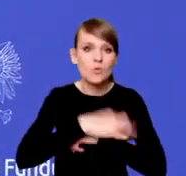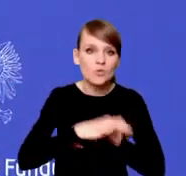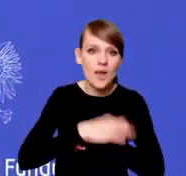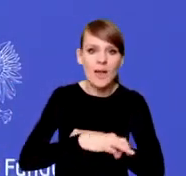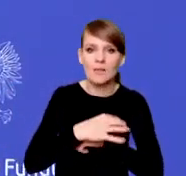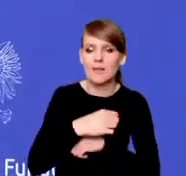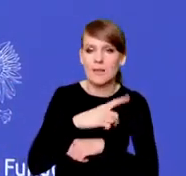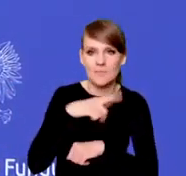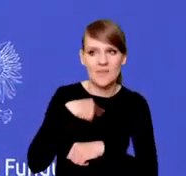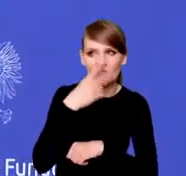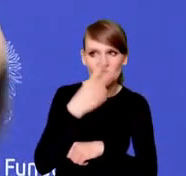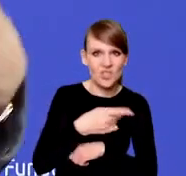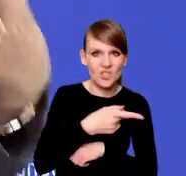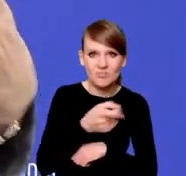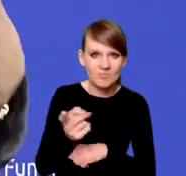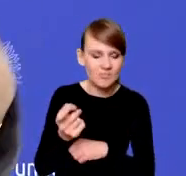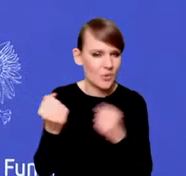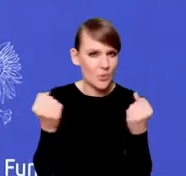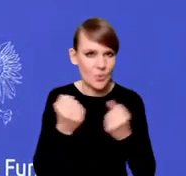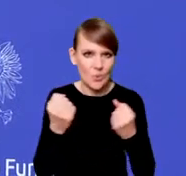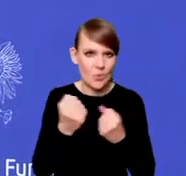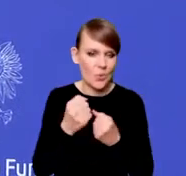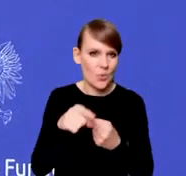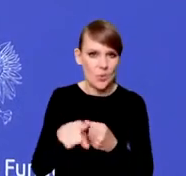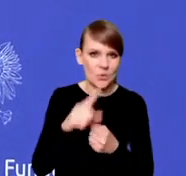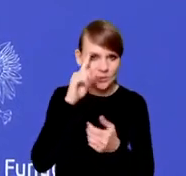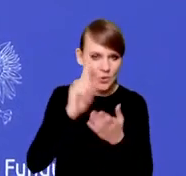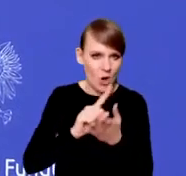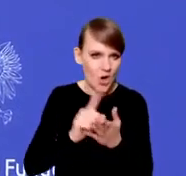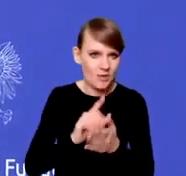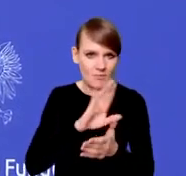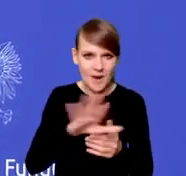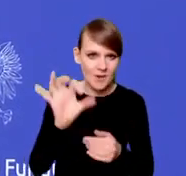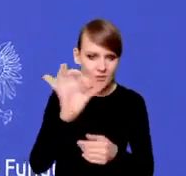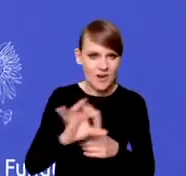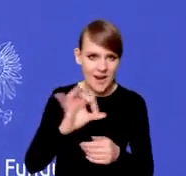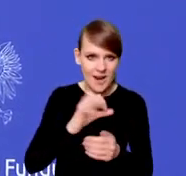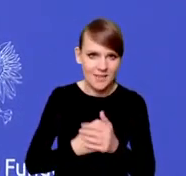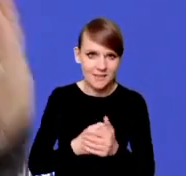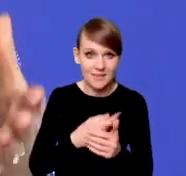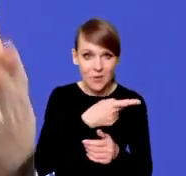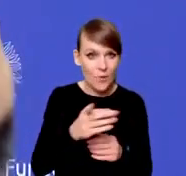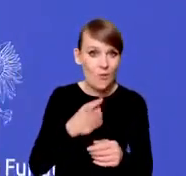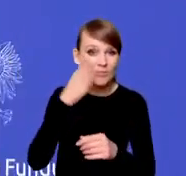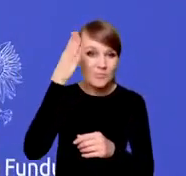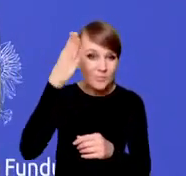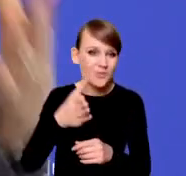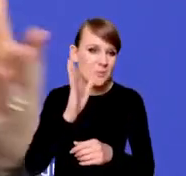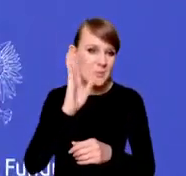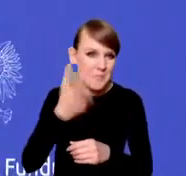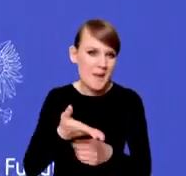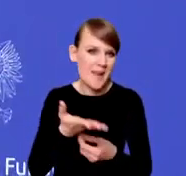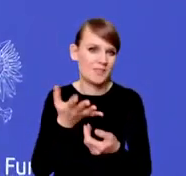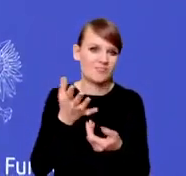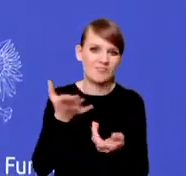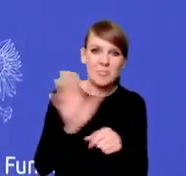potencjał. Wszyscy potencjalnie przyszli biznesmeni,